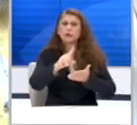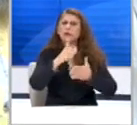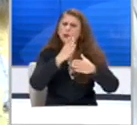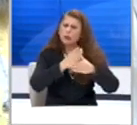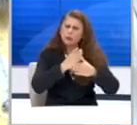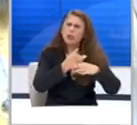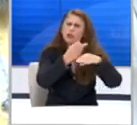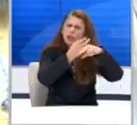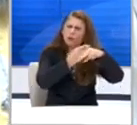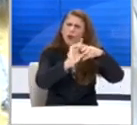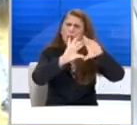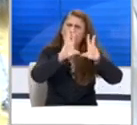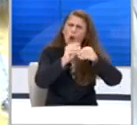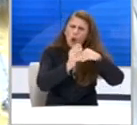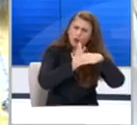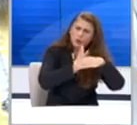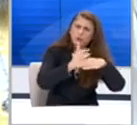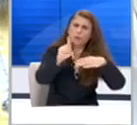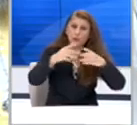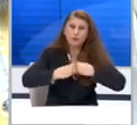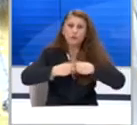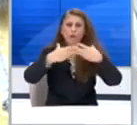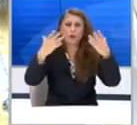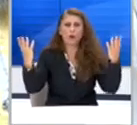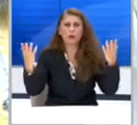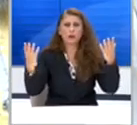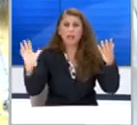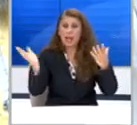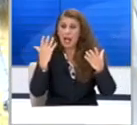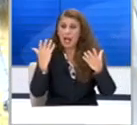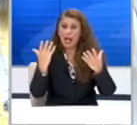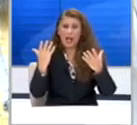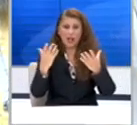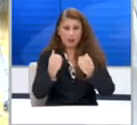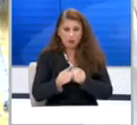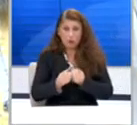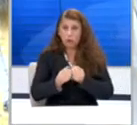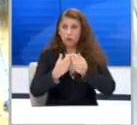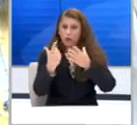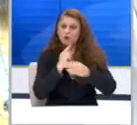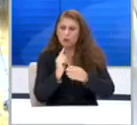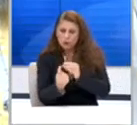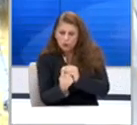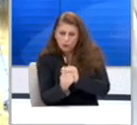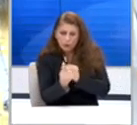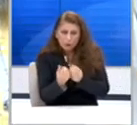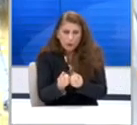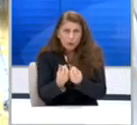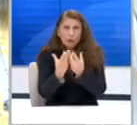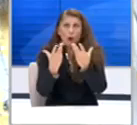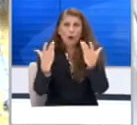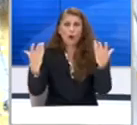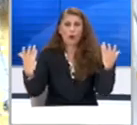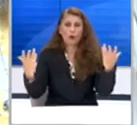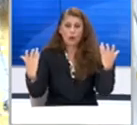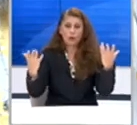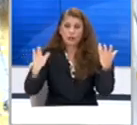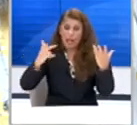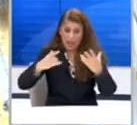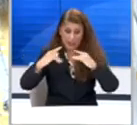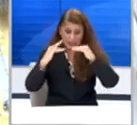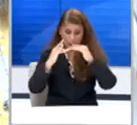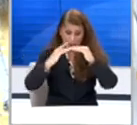κυμαίνει, ουδέ και ουσι λίχνον και τη θέασιν αυτών υπό των μόδιων, αλλά επί